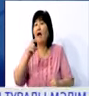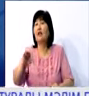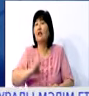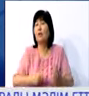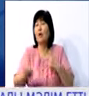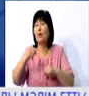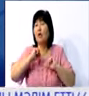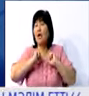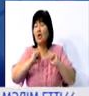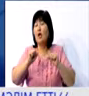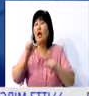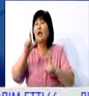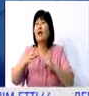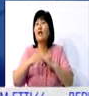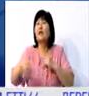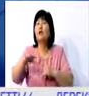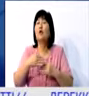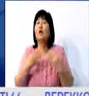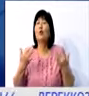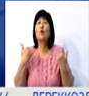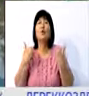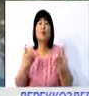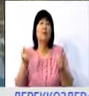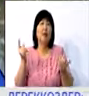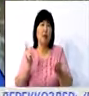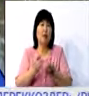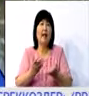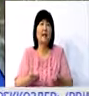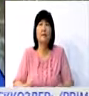оралған чемпионды жерлестері зор қошеметпен күтіп алды.